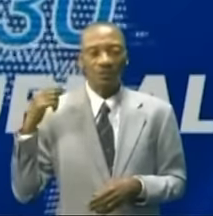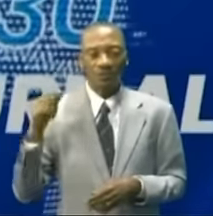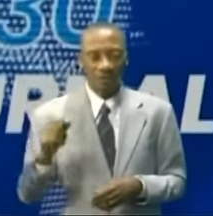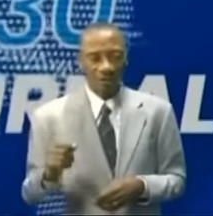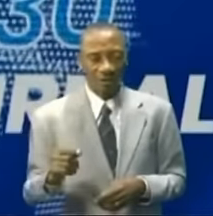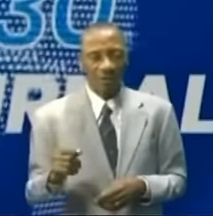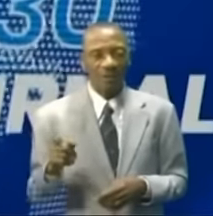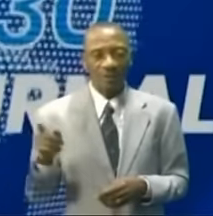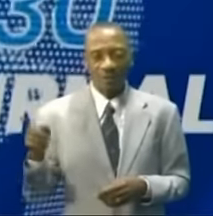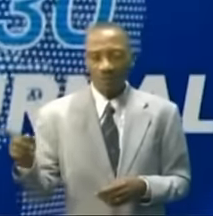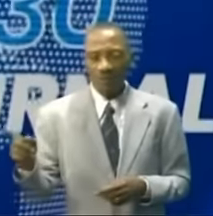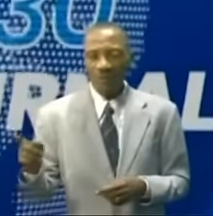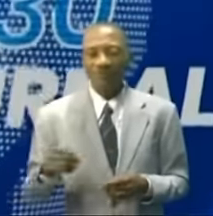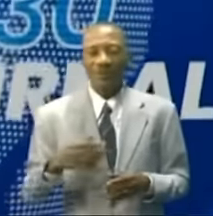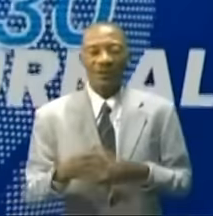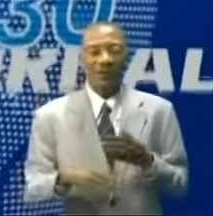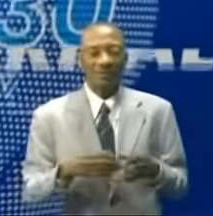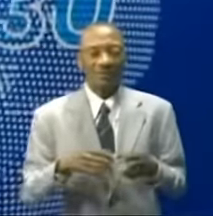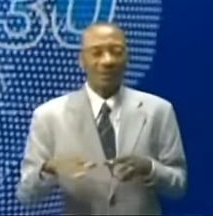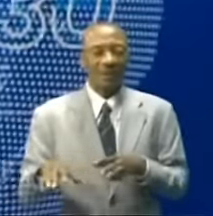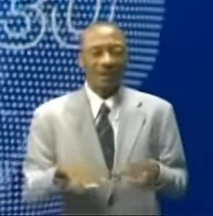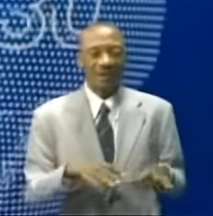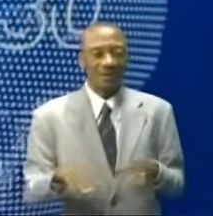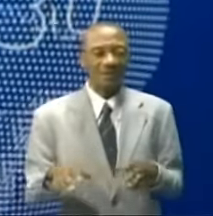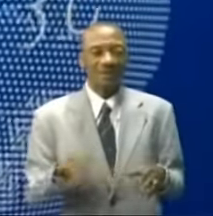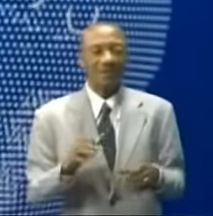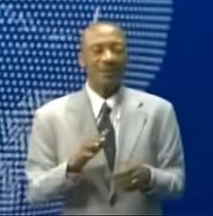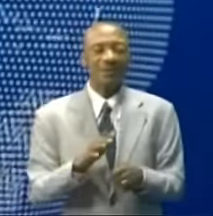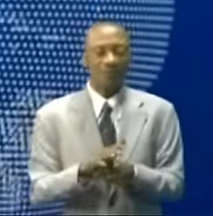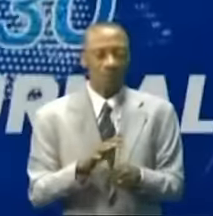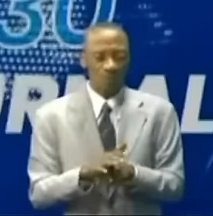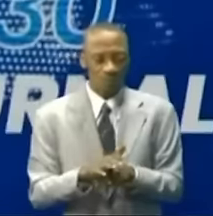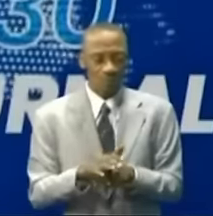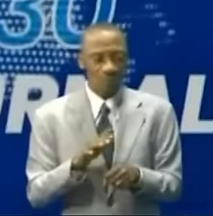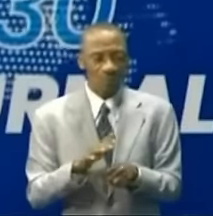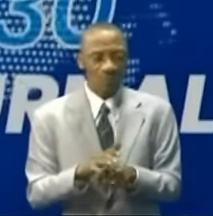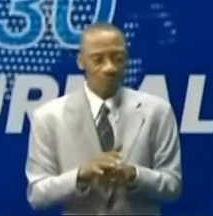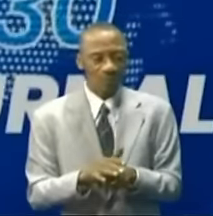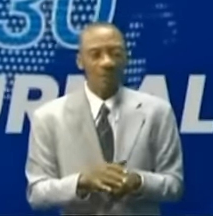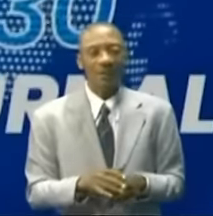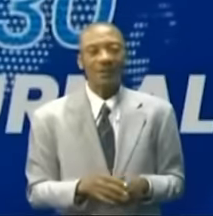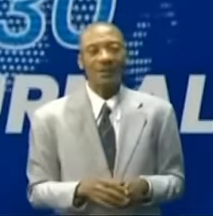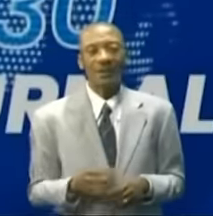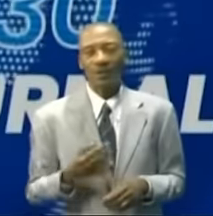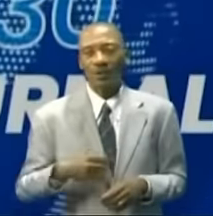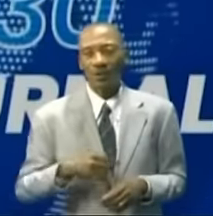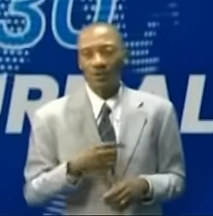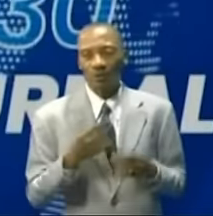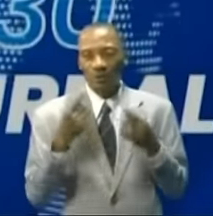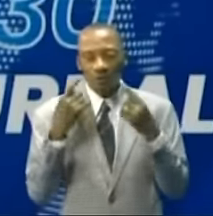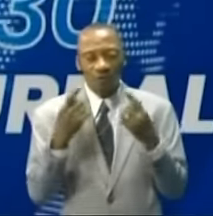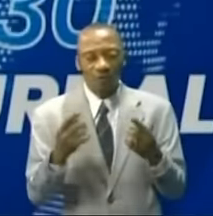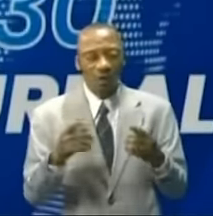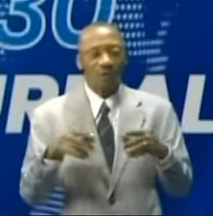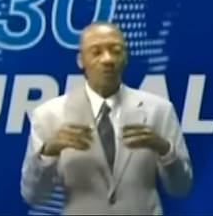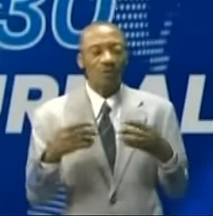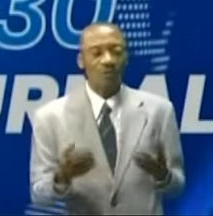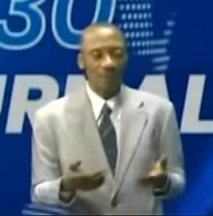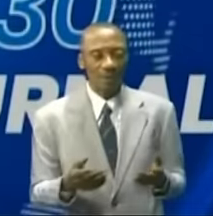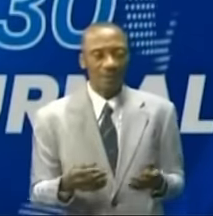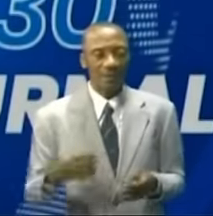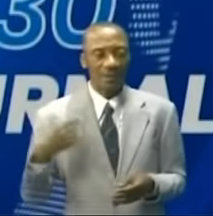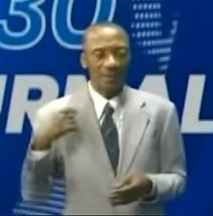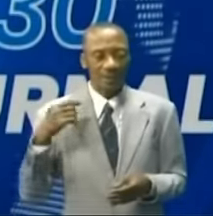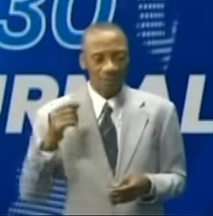été marquée par un défilé mixte FARDC et PNC. L'enjeu de cette cérémonie est de permettre aux forces vives de découvrir